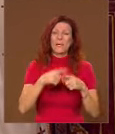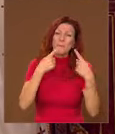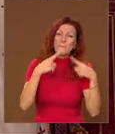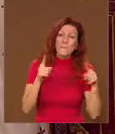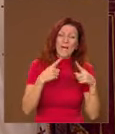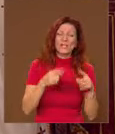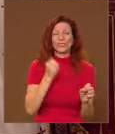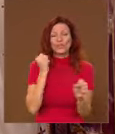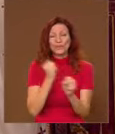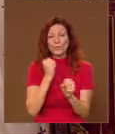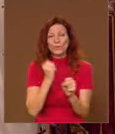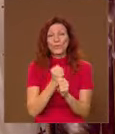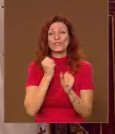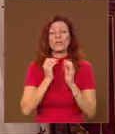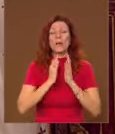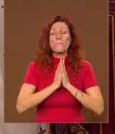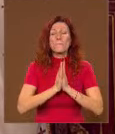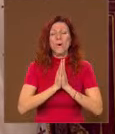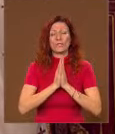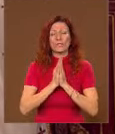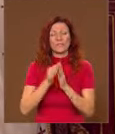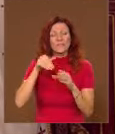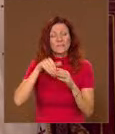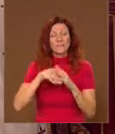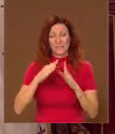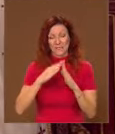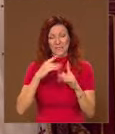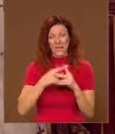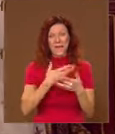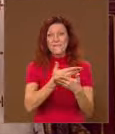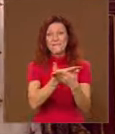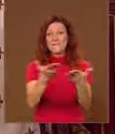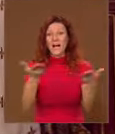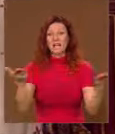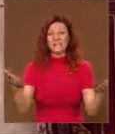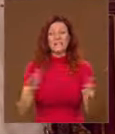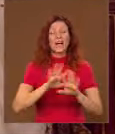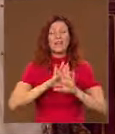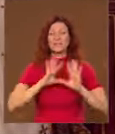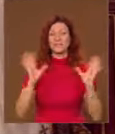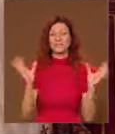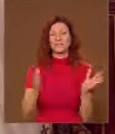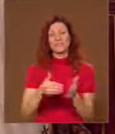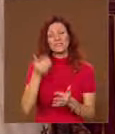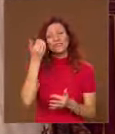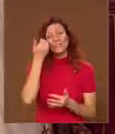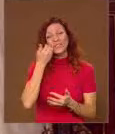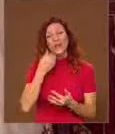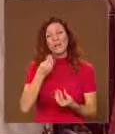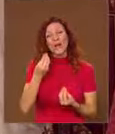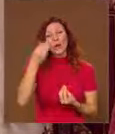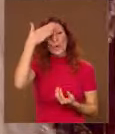пеещите, трудещите се и молещите се в него, вас и всички благочестиви православни